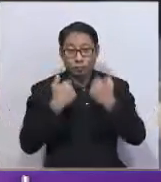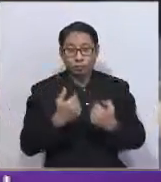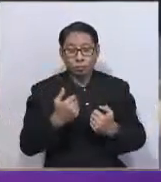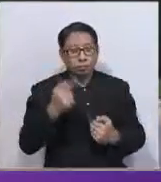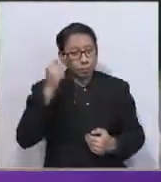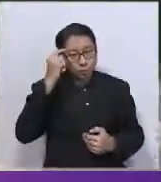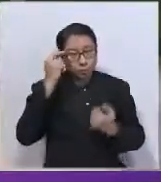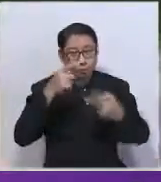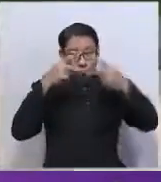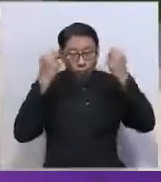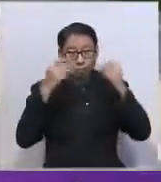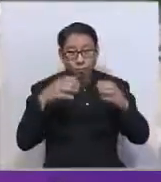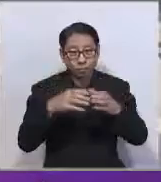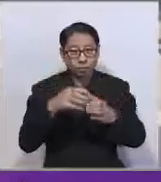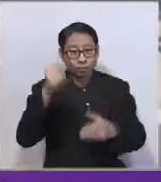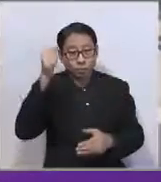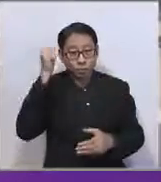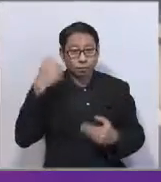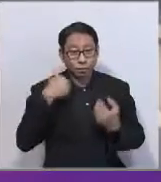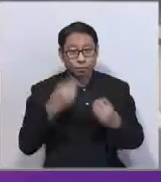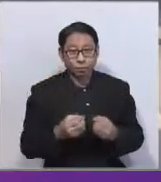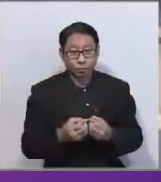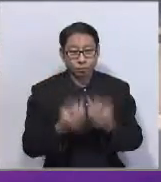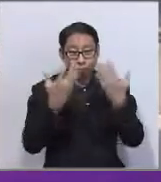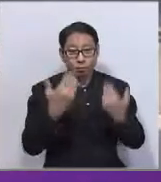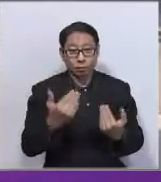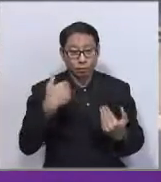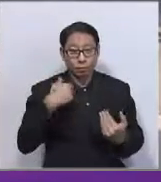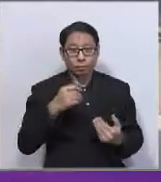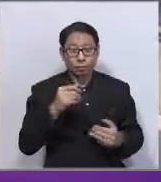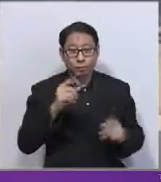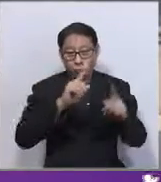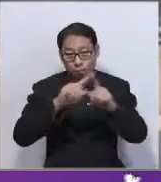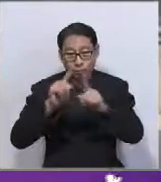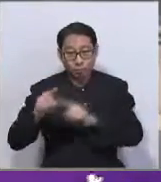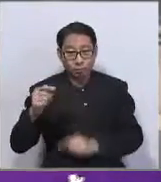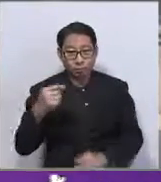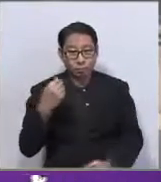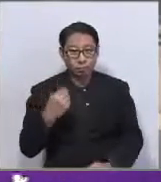ากลุ่มคนร้ายน่าจะเป็นกลุ่มเดิมๆที่เคยเกิดเหตุก่อเหตุในพื้นที่มาแล้วหลายครั้ง